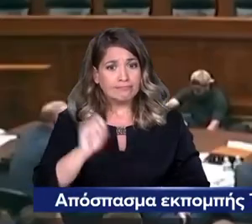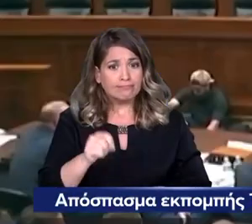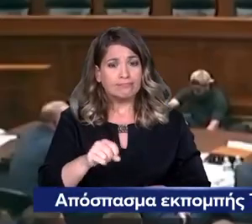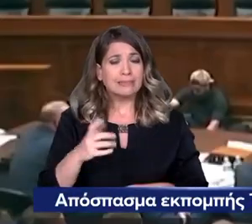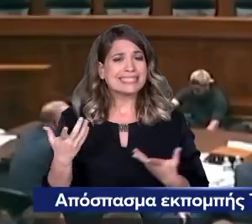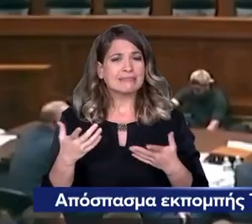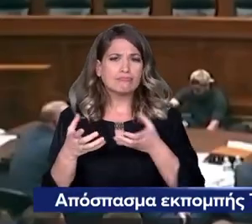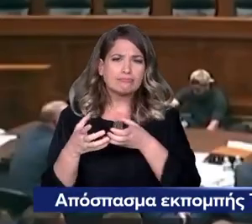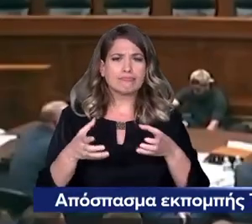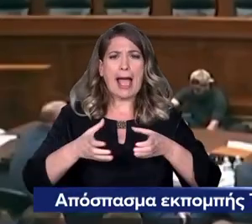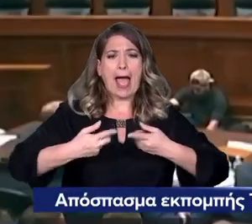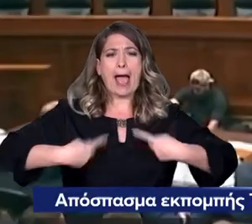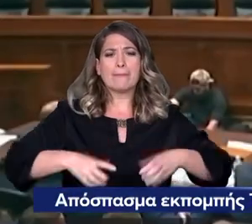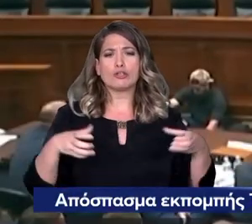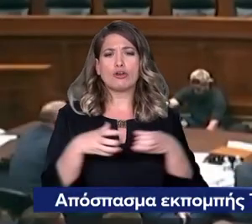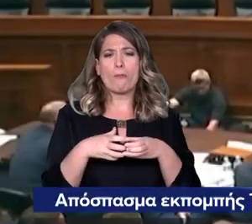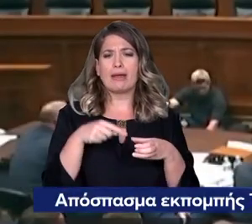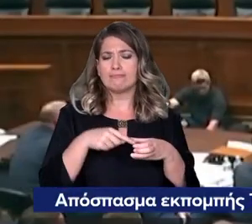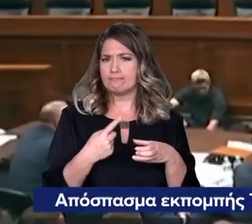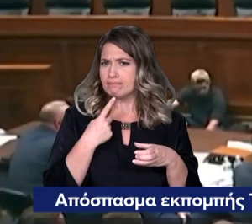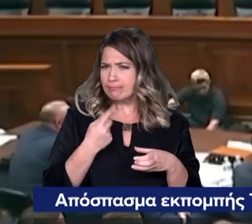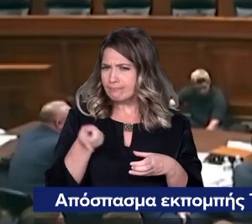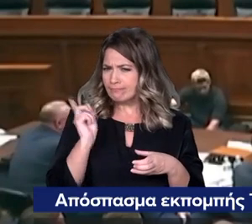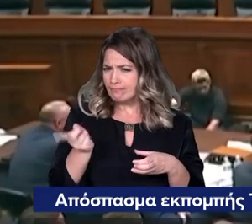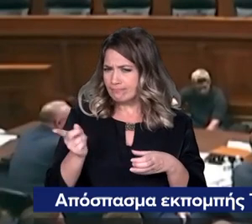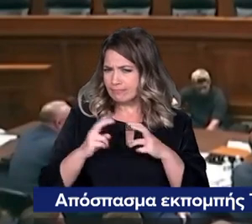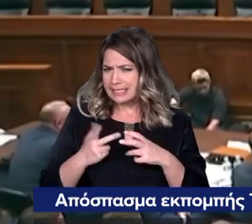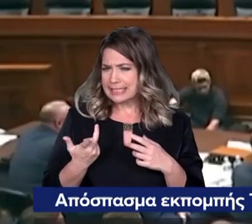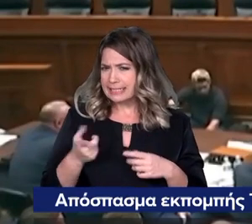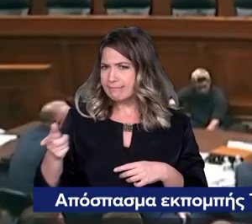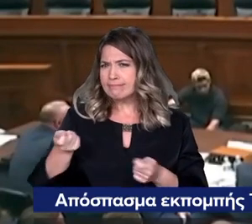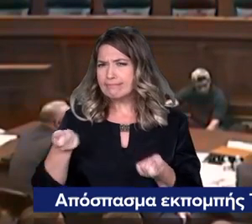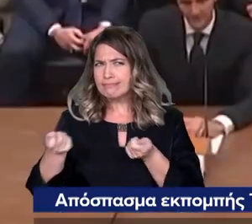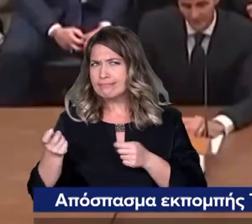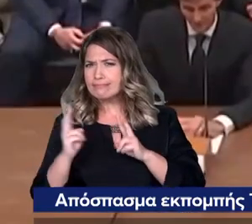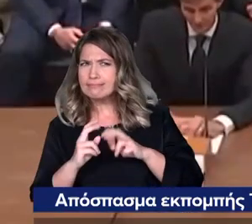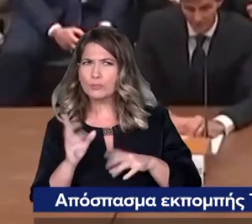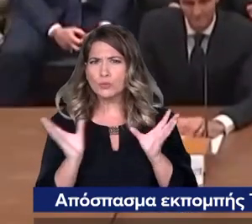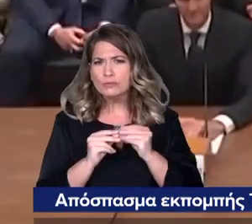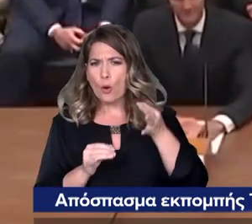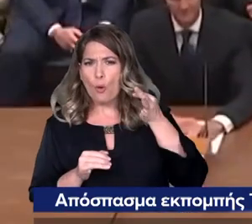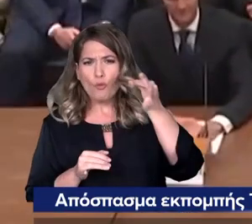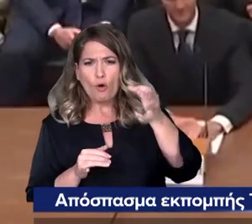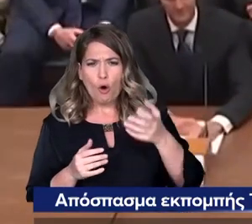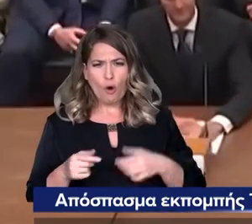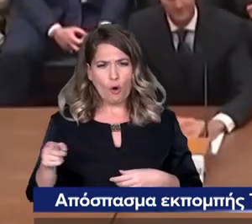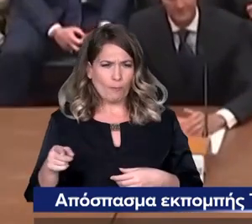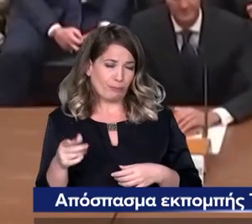House Oversight Committee, which is looking for secret government research into aliens and UFOs, which they now also